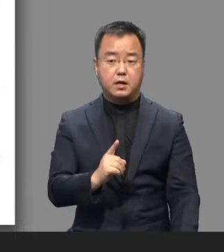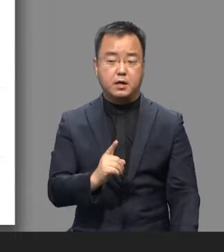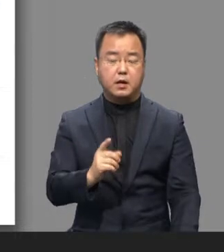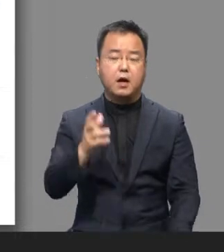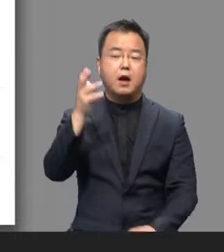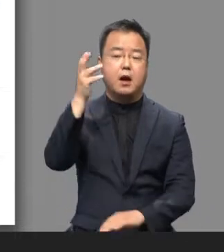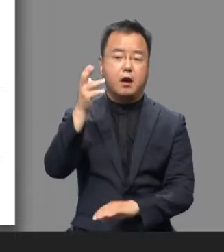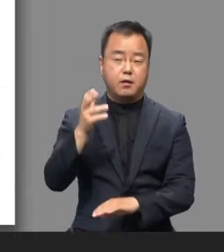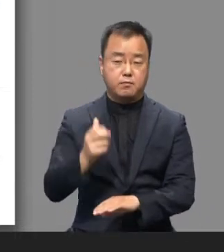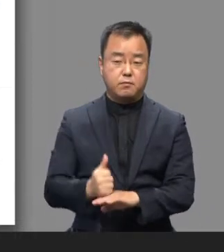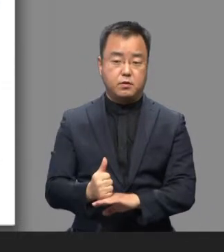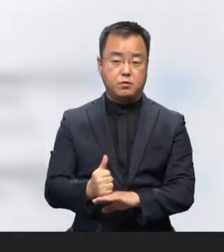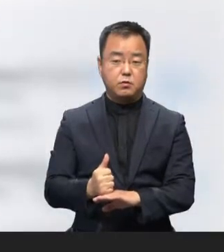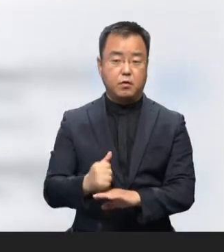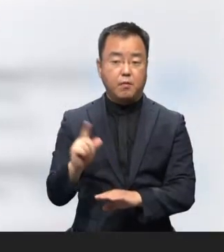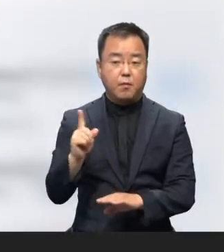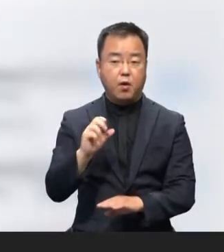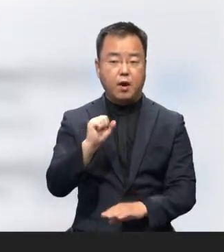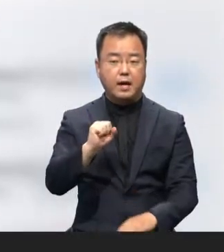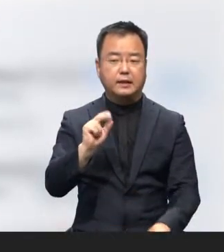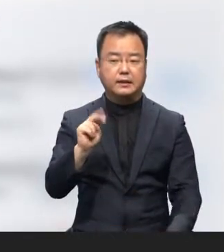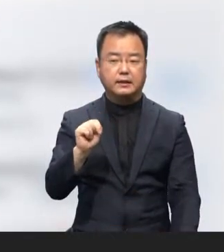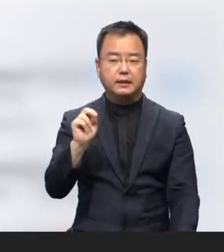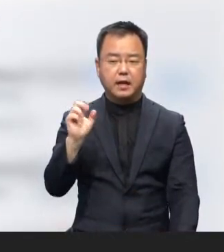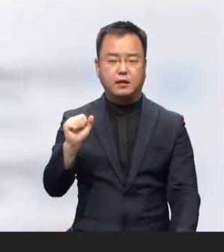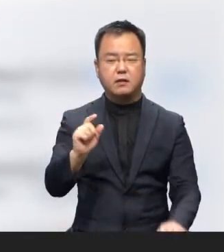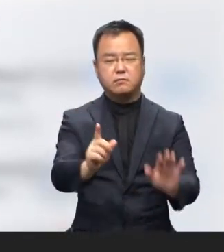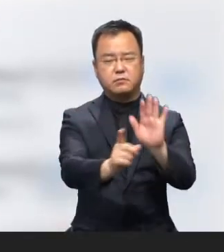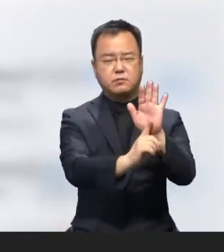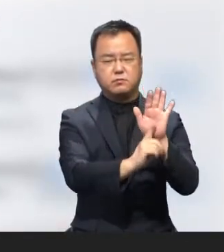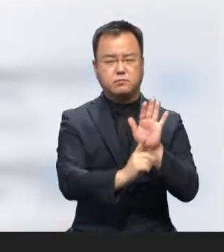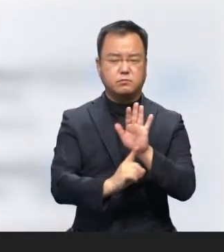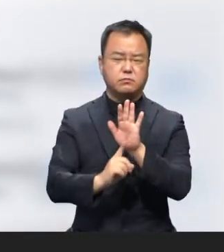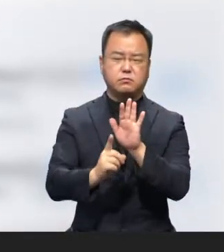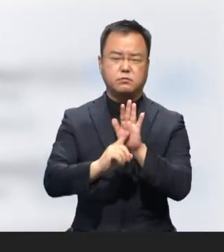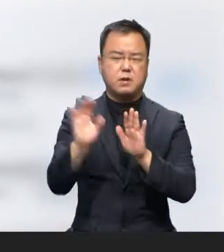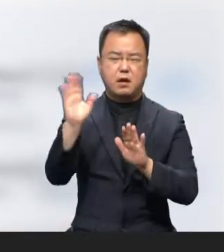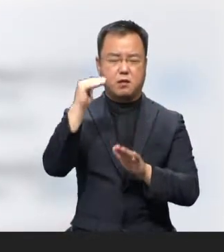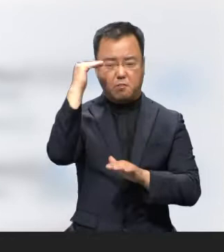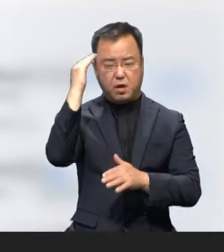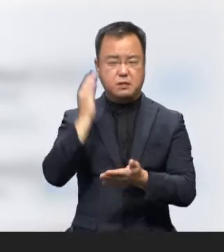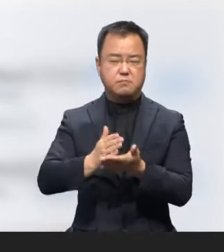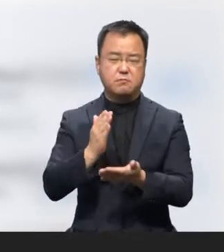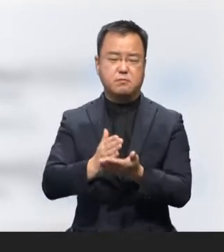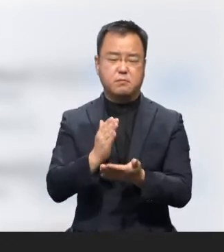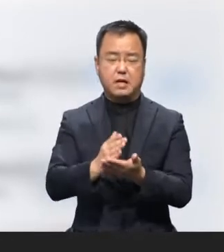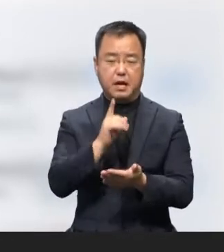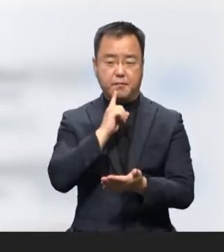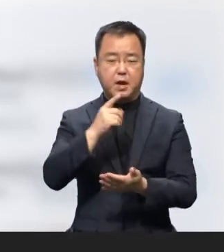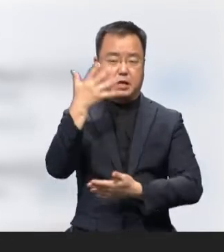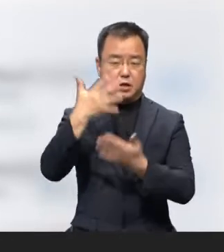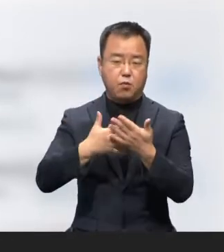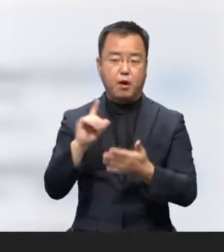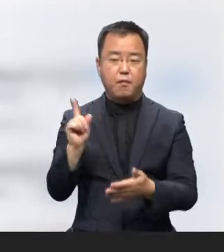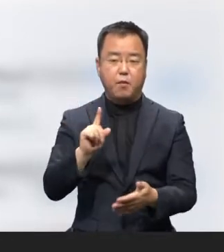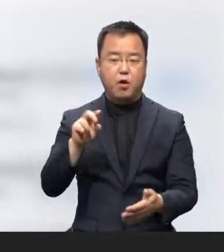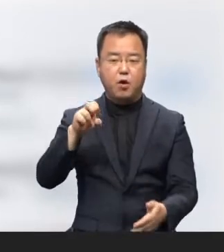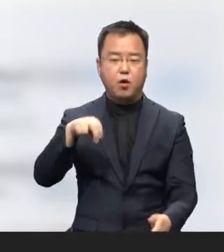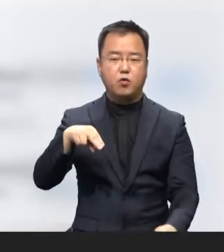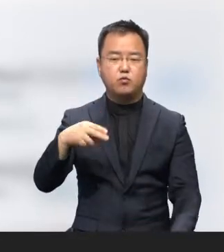결국 SNS를 중심으로 한 관람 거부 운동에 직면한 논란의 이 영화. 바로 뮬란입니다.